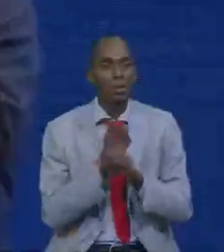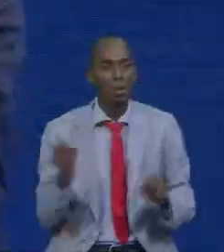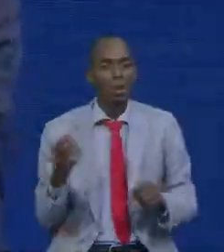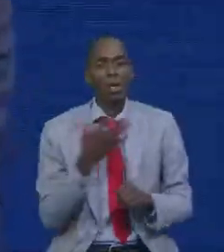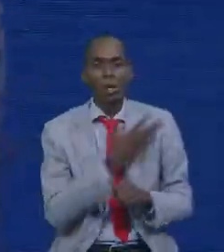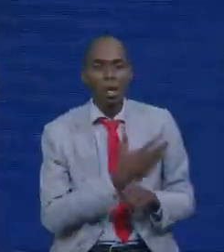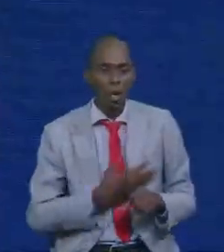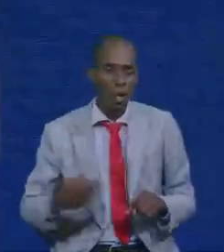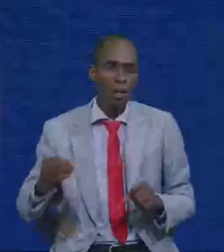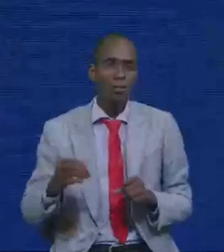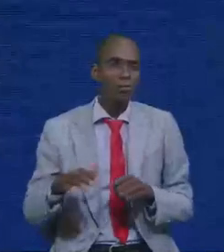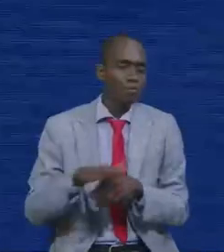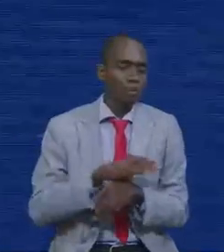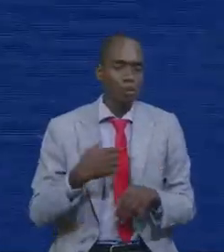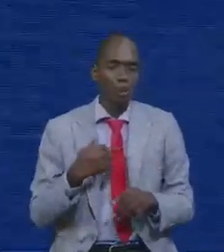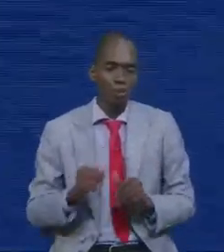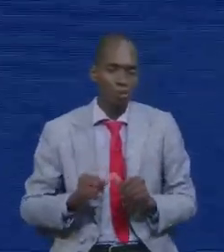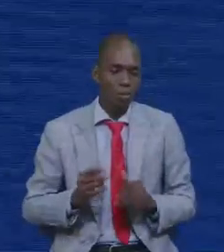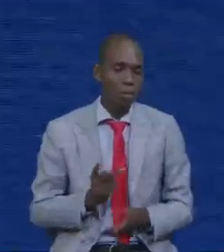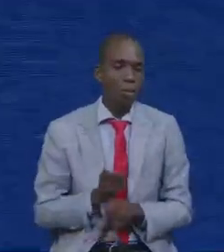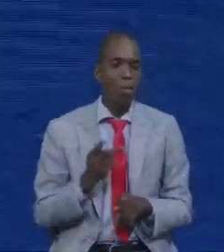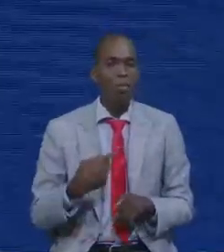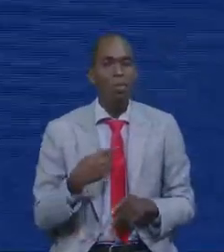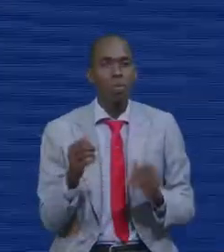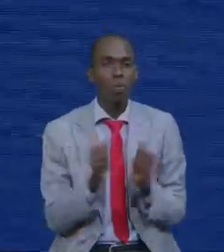et qu'un esprit de bonne volonté me soutienne.